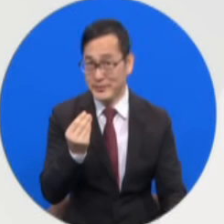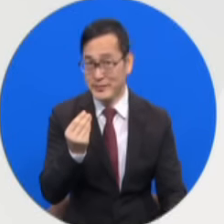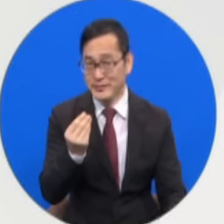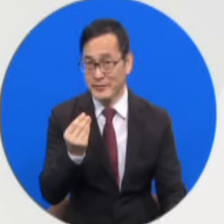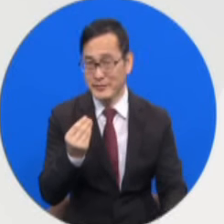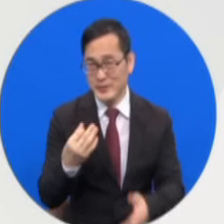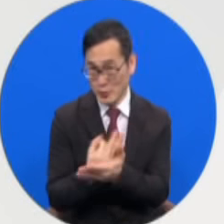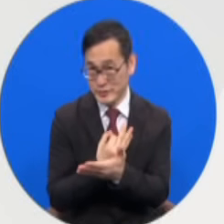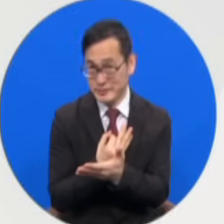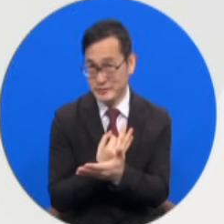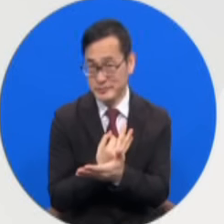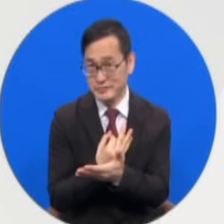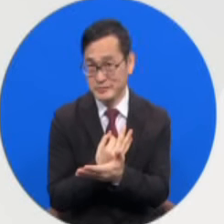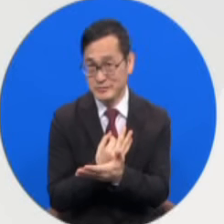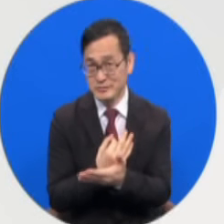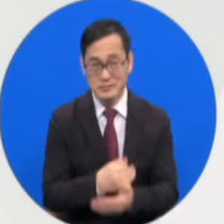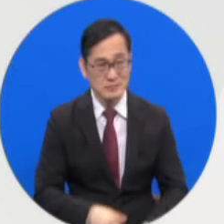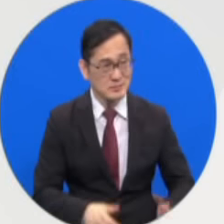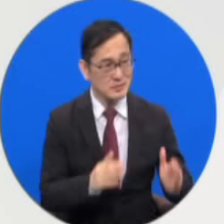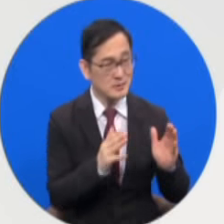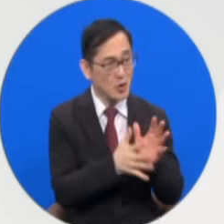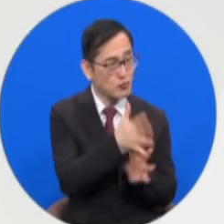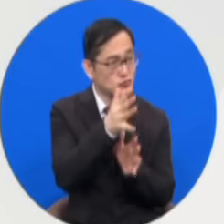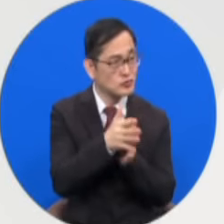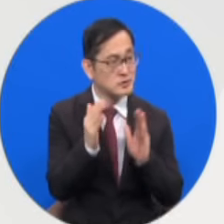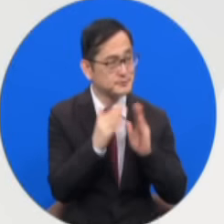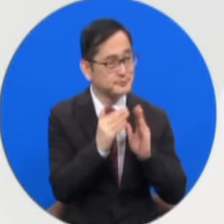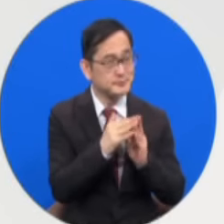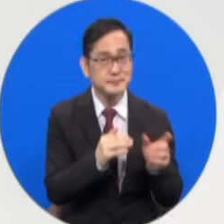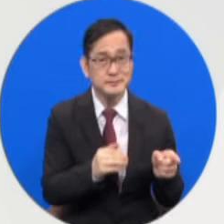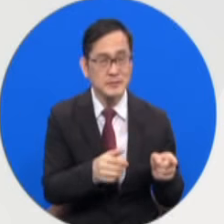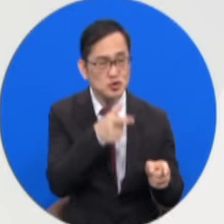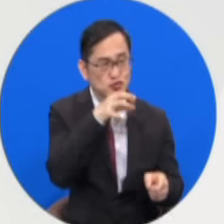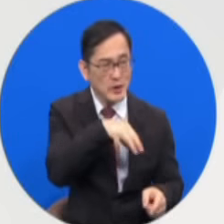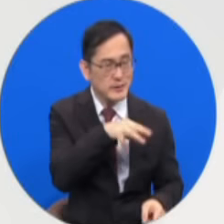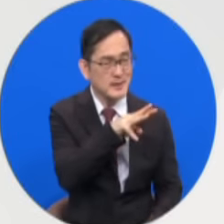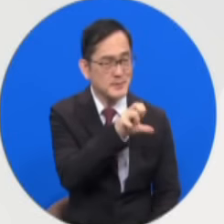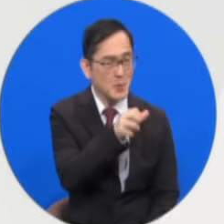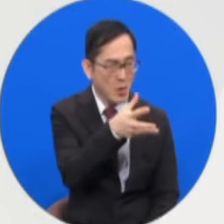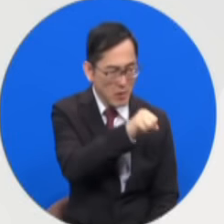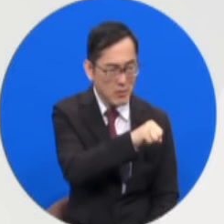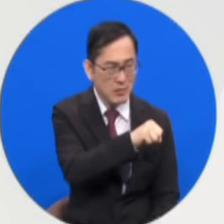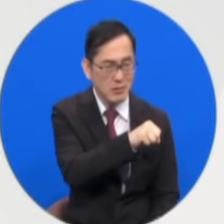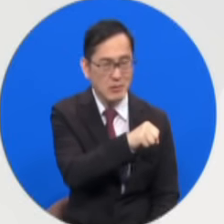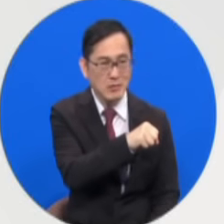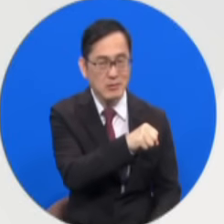의원에 따르면 자 그런데 보유하고 있는 부동산은 후원에 35억 주택 상가 주택